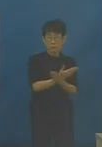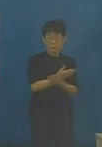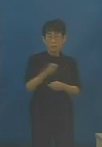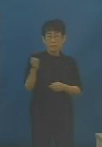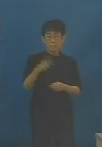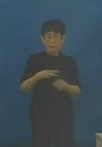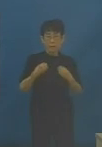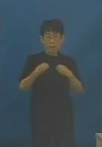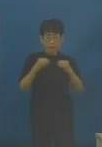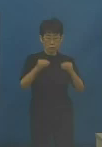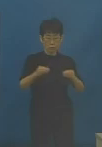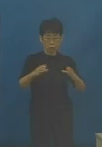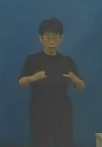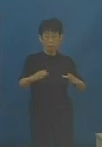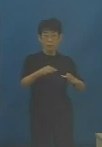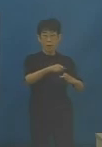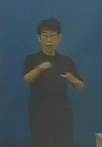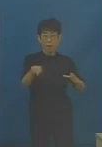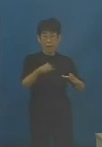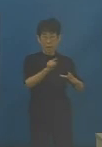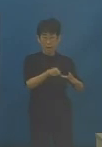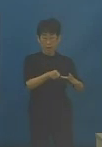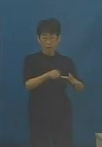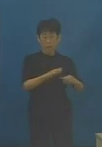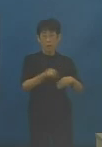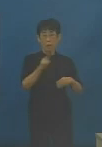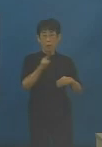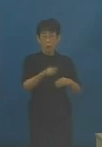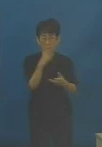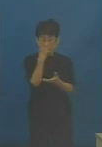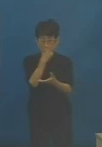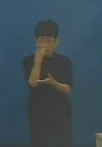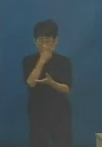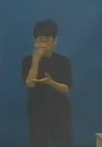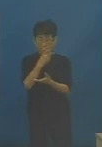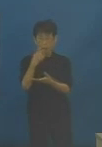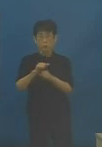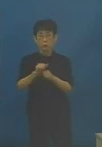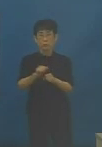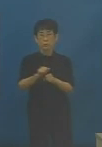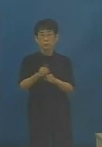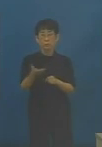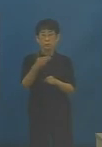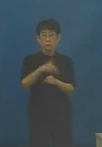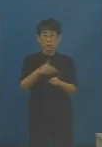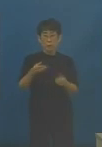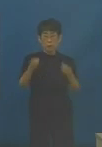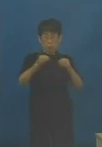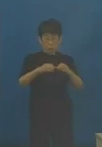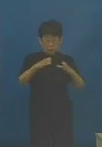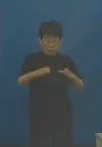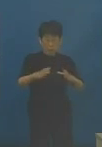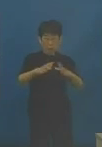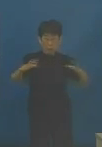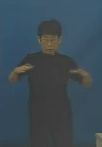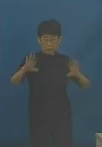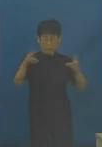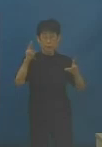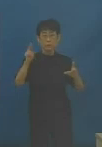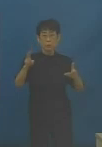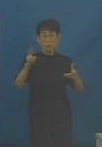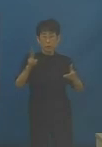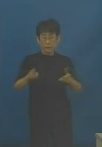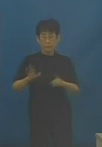クラスター等を調査をする、さらにはこういうクラスターが大きくならないように支援をしてい